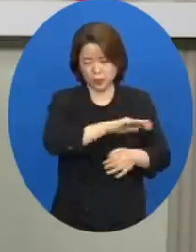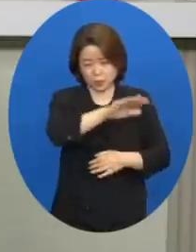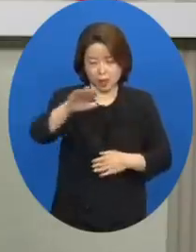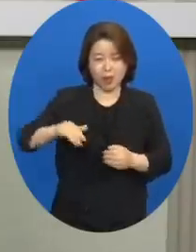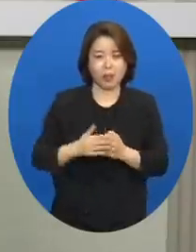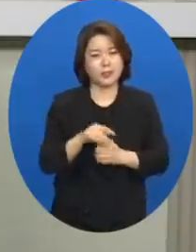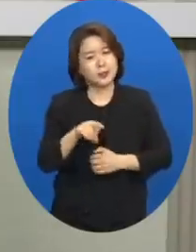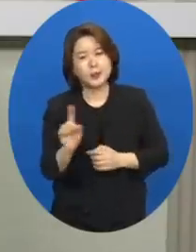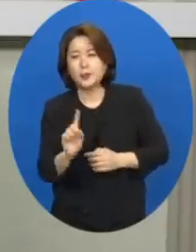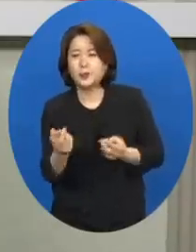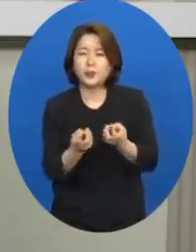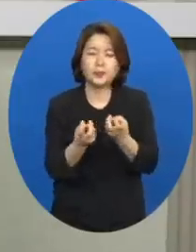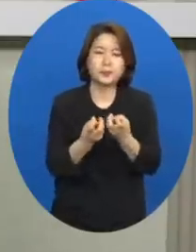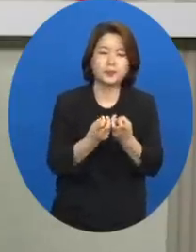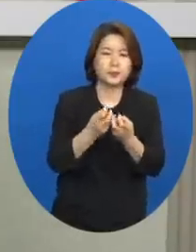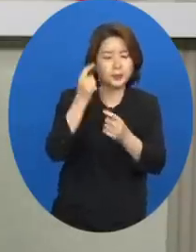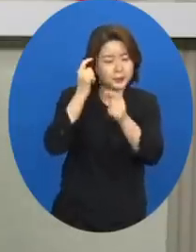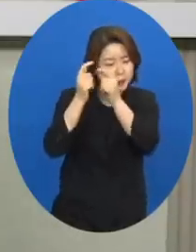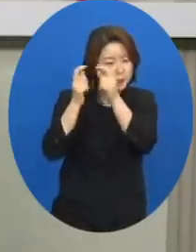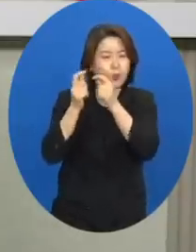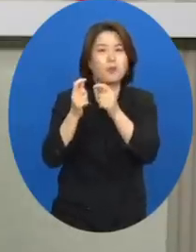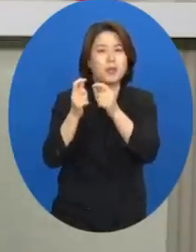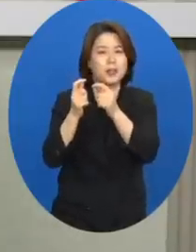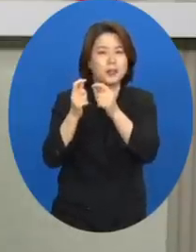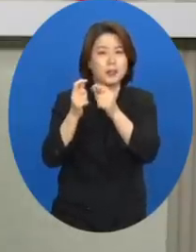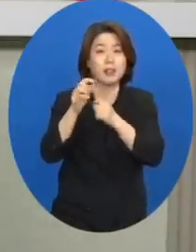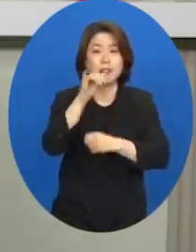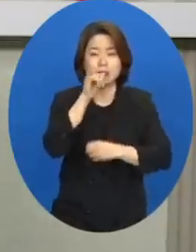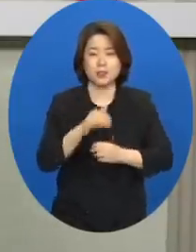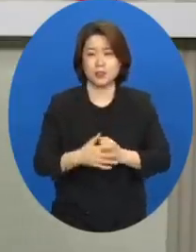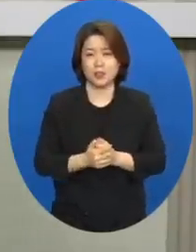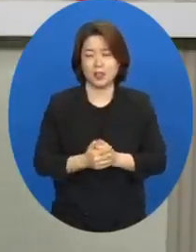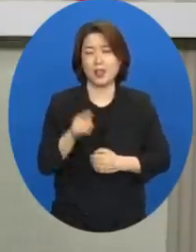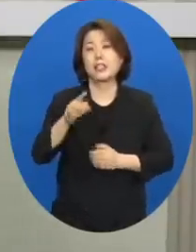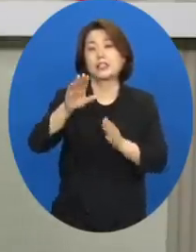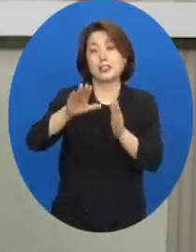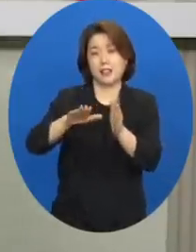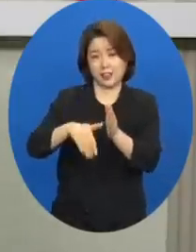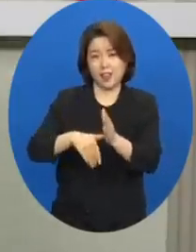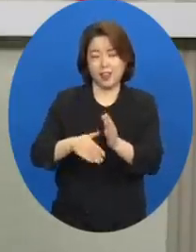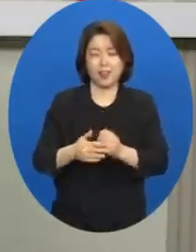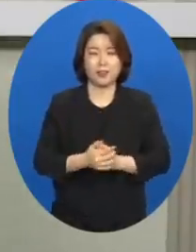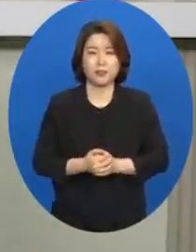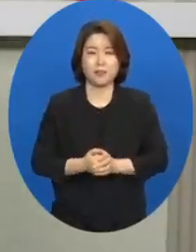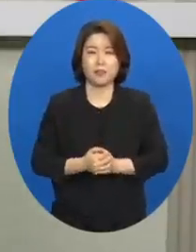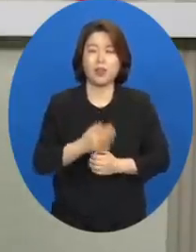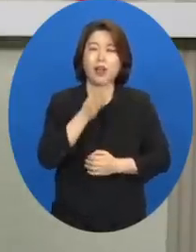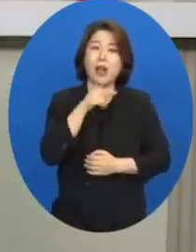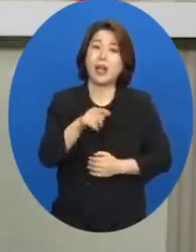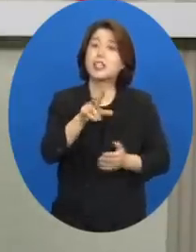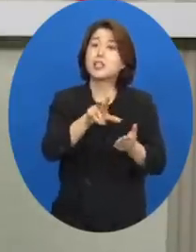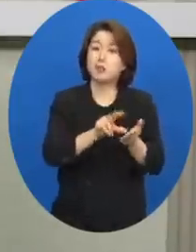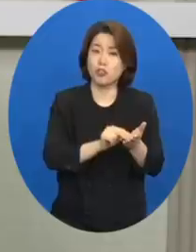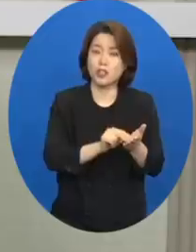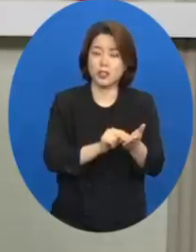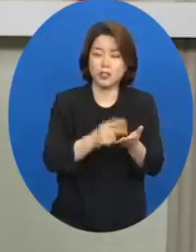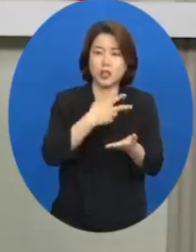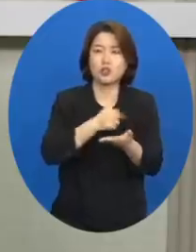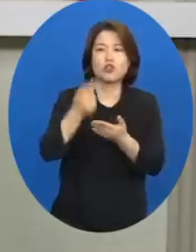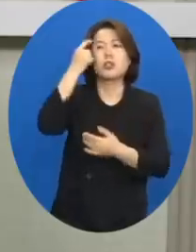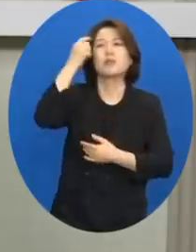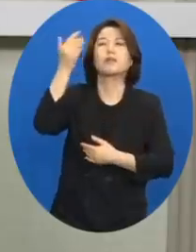이거 어떻게 해야 되나 하는 고민이 생겼습니다 그때 아 이 문제는 주님께 물어야